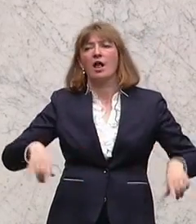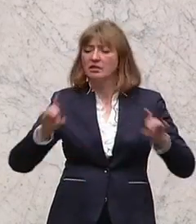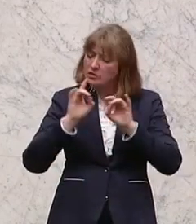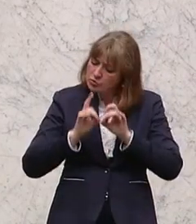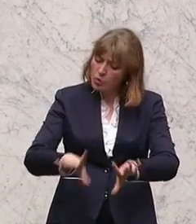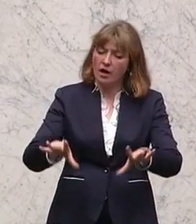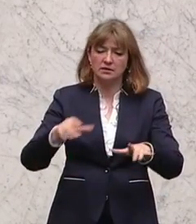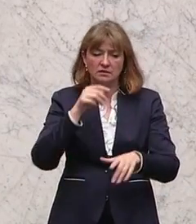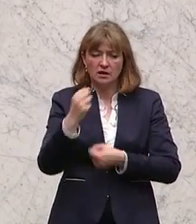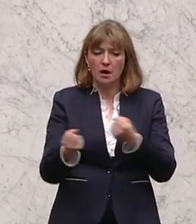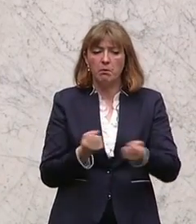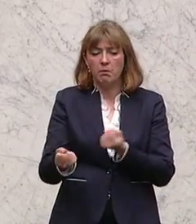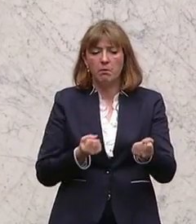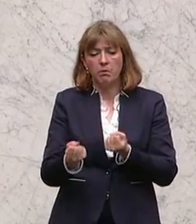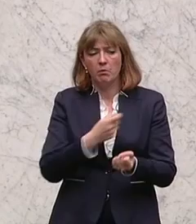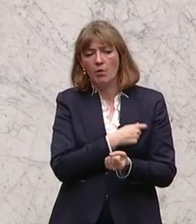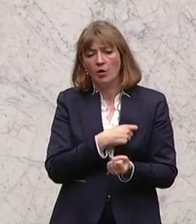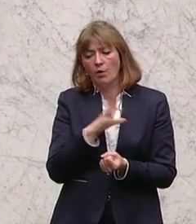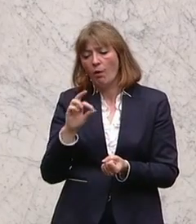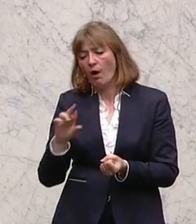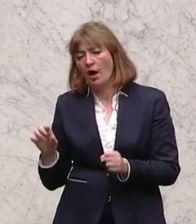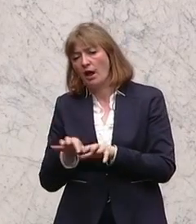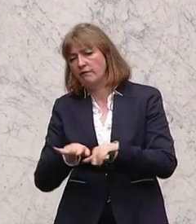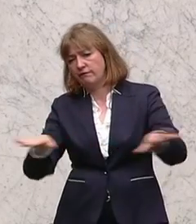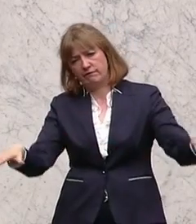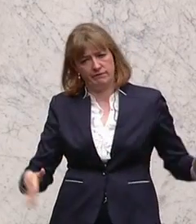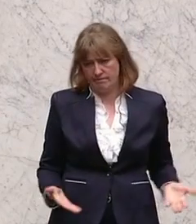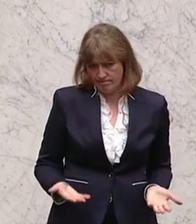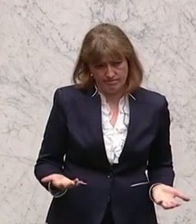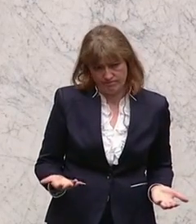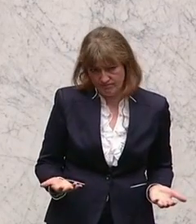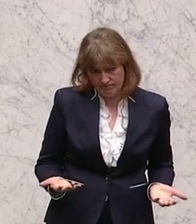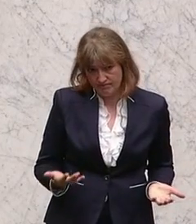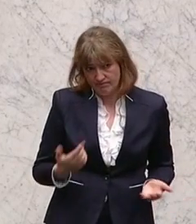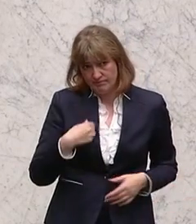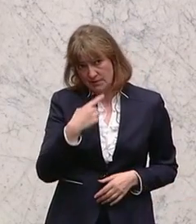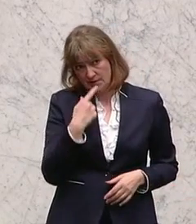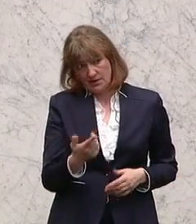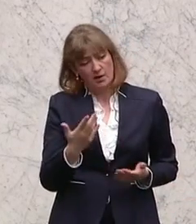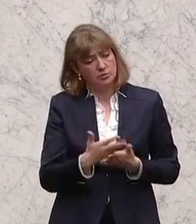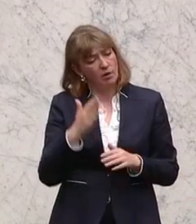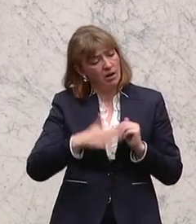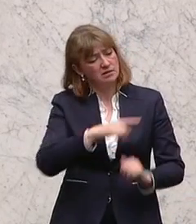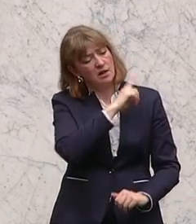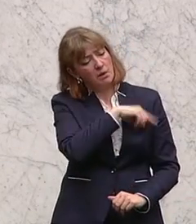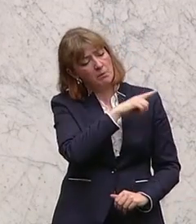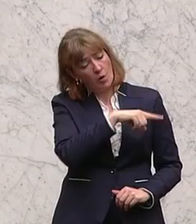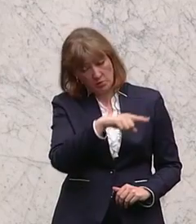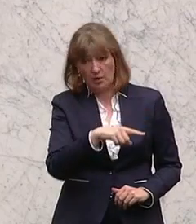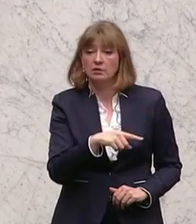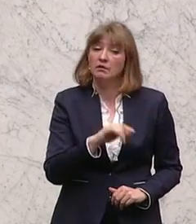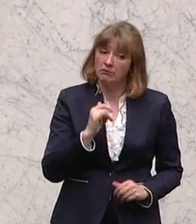nicht Parteipolitik vom ORF aus zu betreiben. Und ich sage Ihnen, in den letzten Monaten haben wir sehr